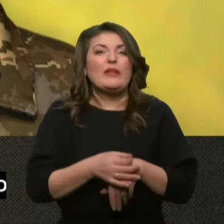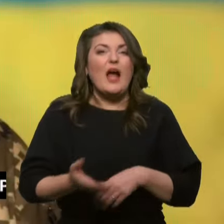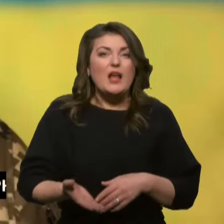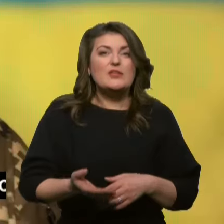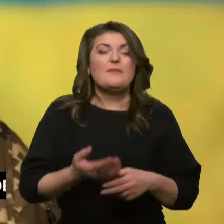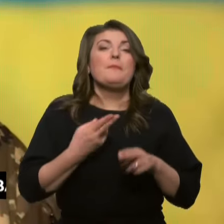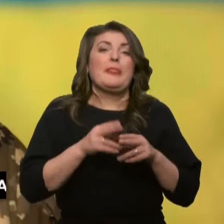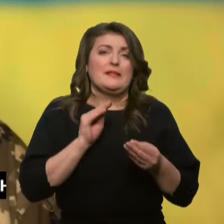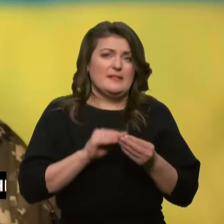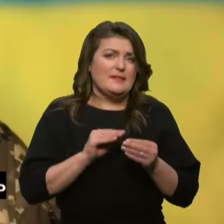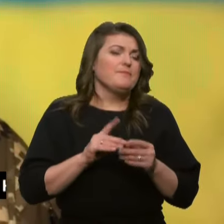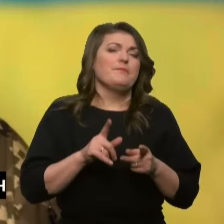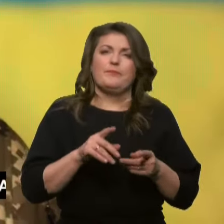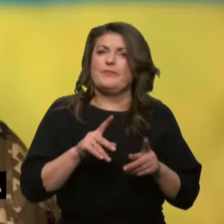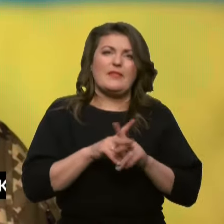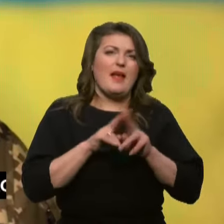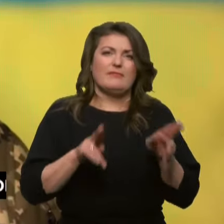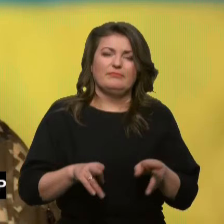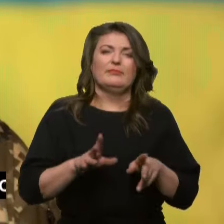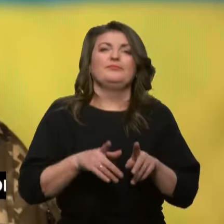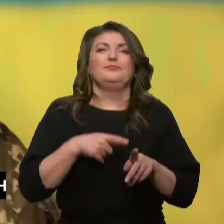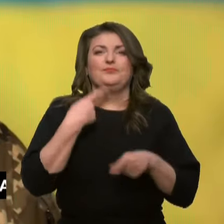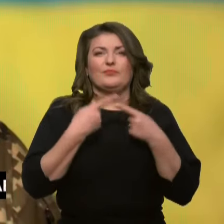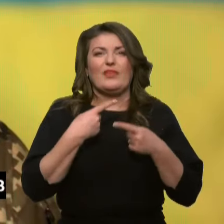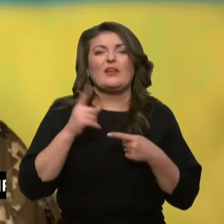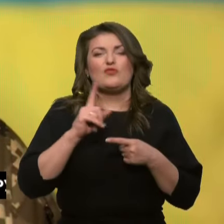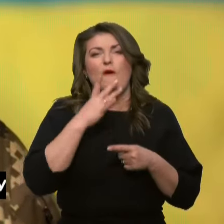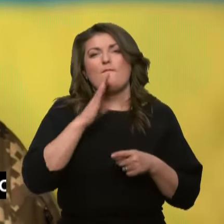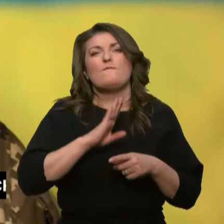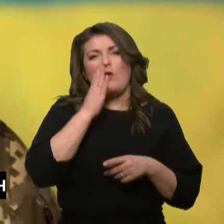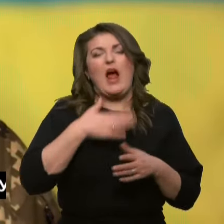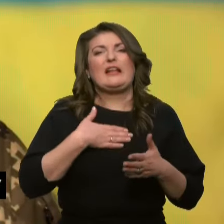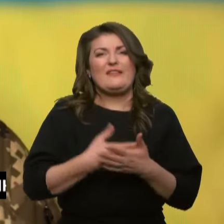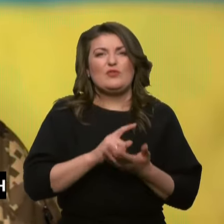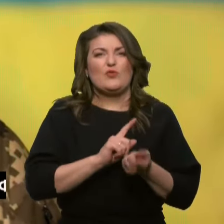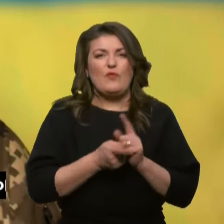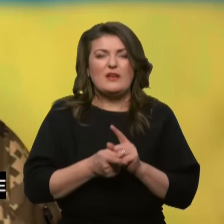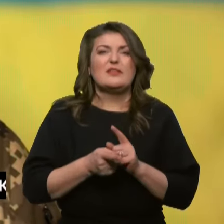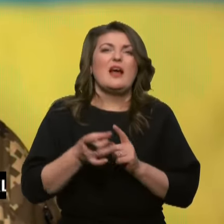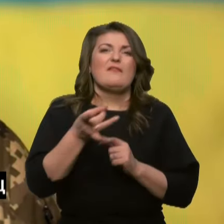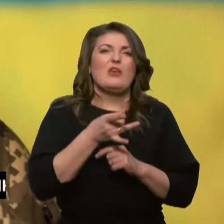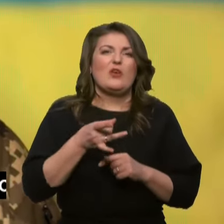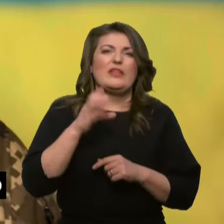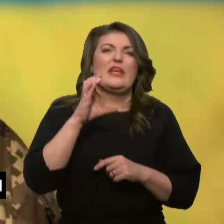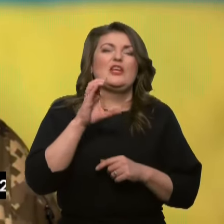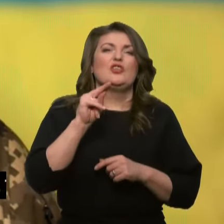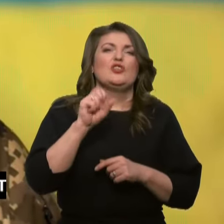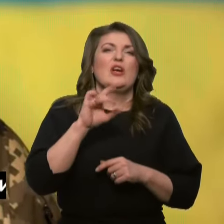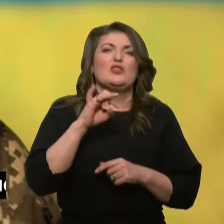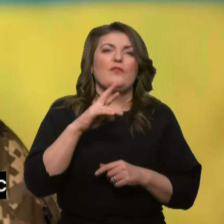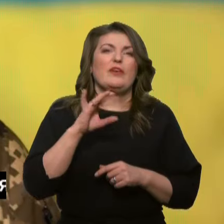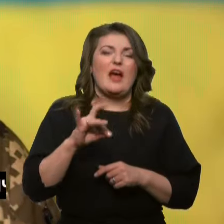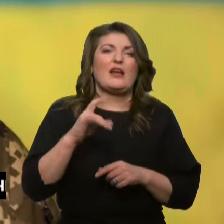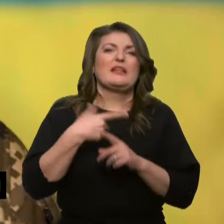Це саме аналогічно заявив і Сирський, що ворог активізувався в районі Серебрянки, Часового Яру, а